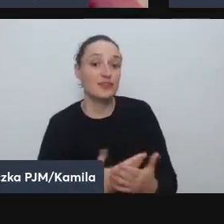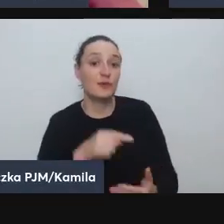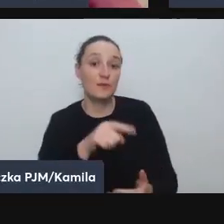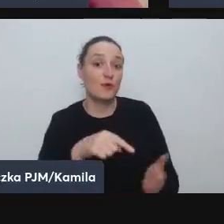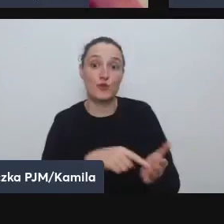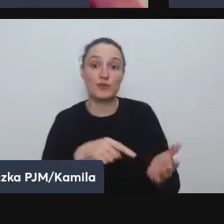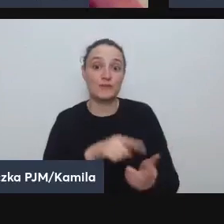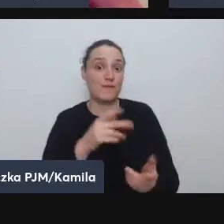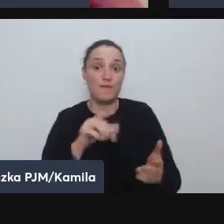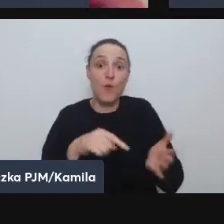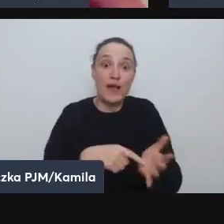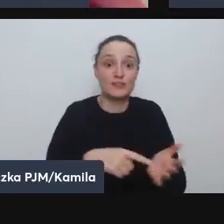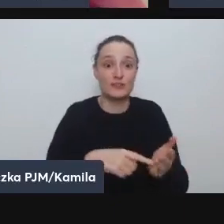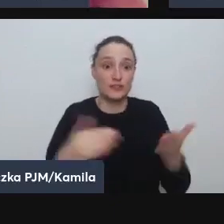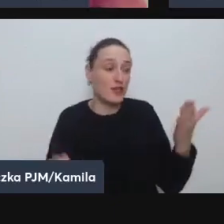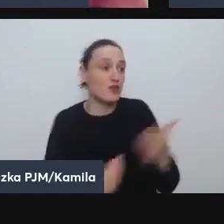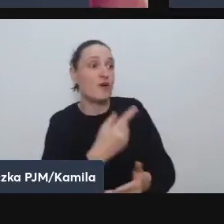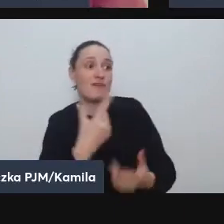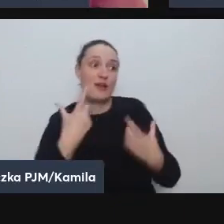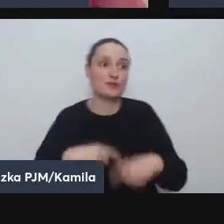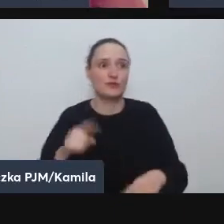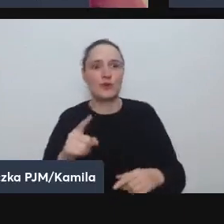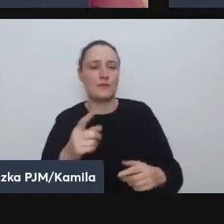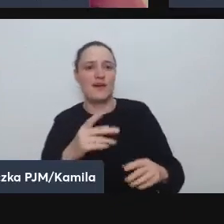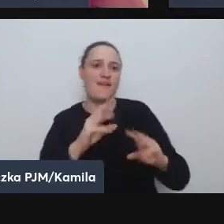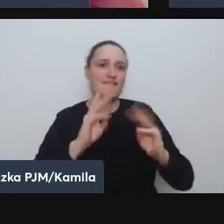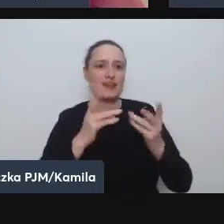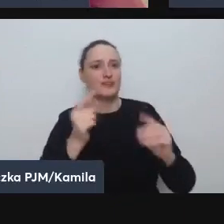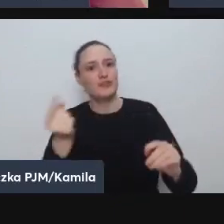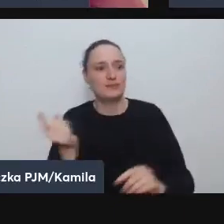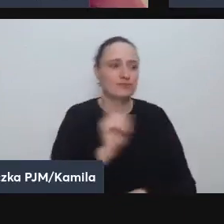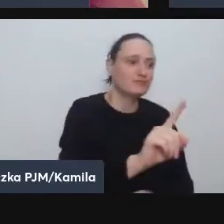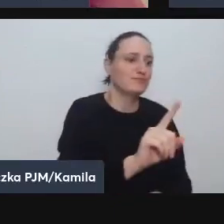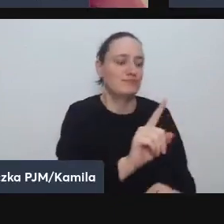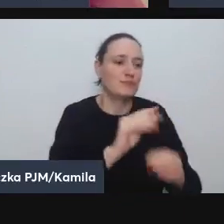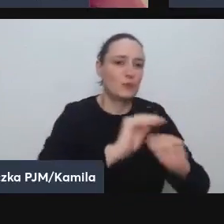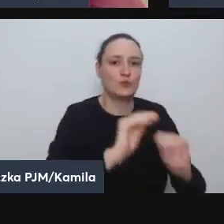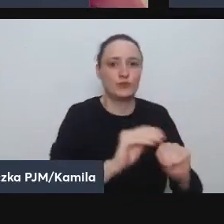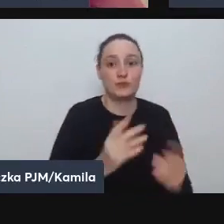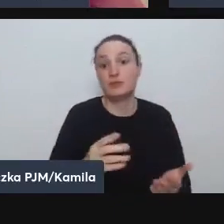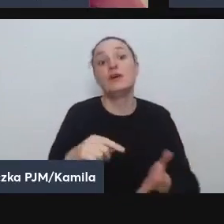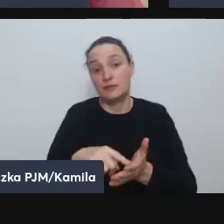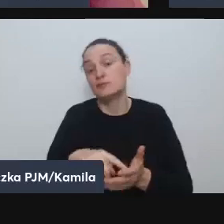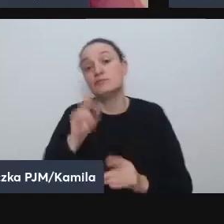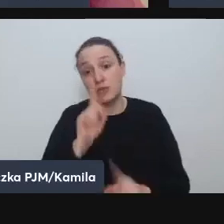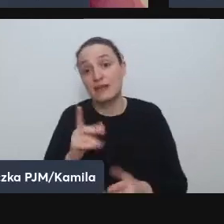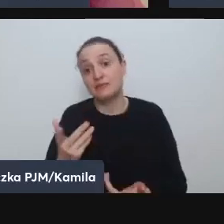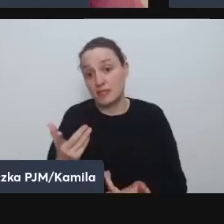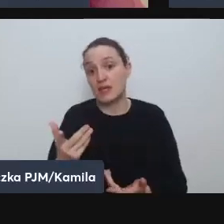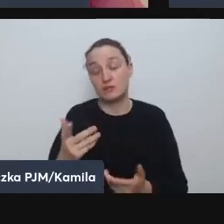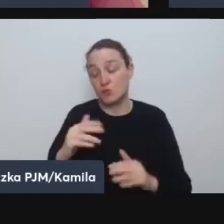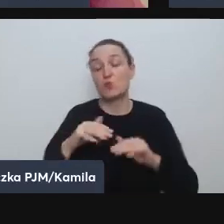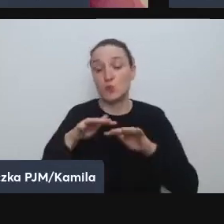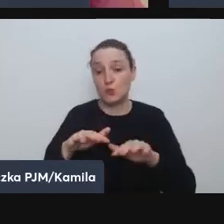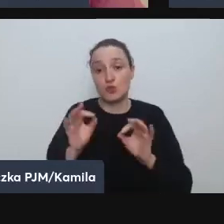jestem w stanie tego już robić czasowo w swoim życiu, a też właśnie sobie zdałam sprawę, że przychodzi coraz więcej takich zapytań, więc to jest jakaś zmiana na dobre, ale